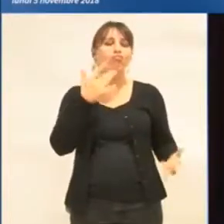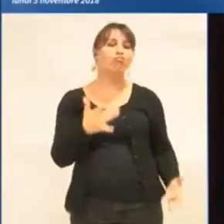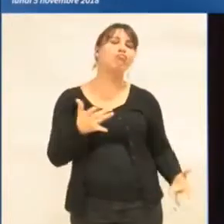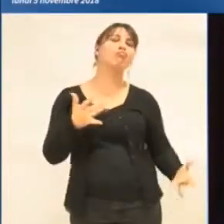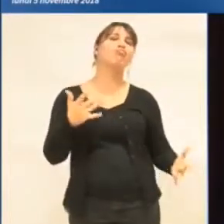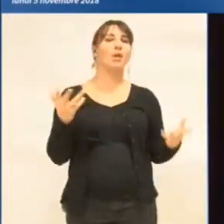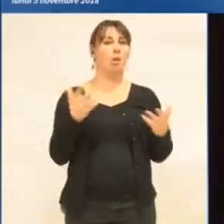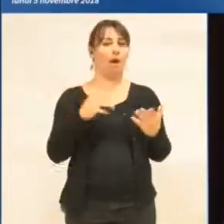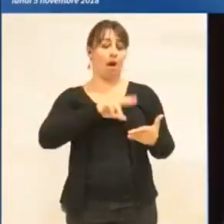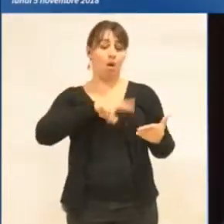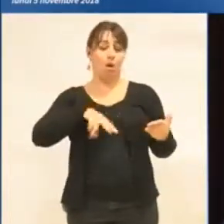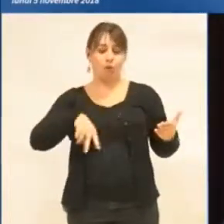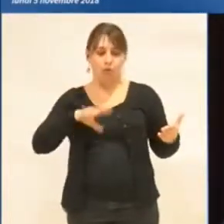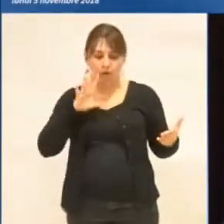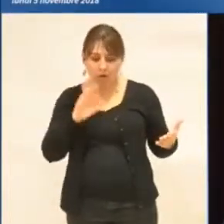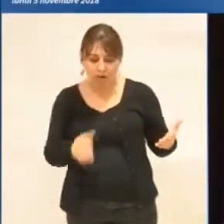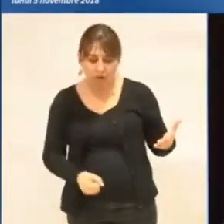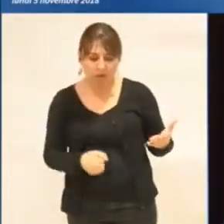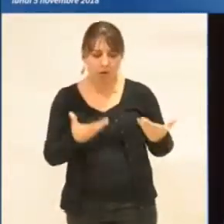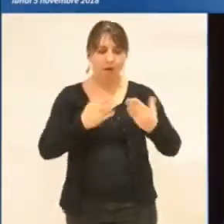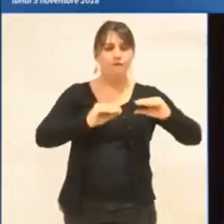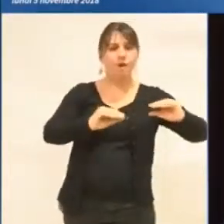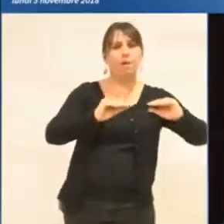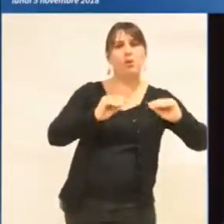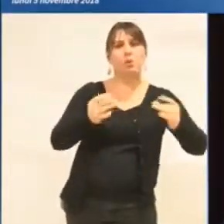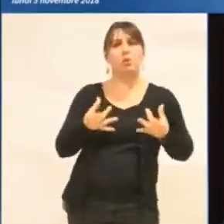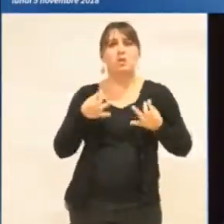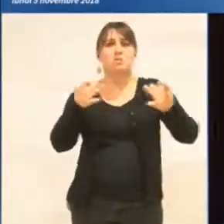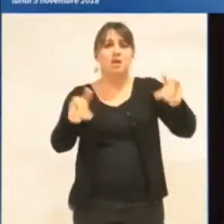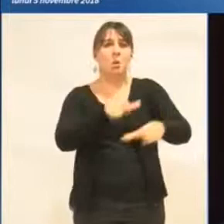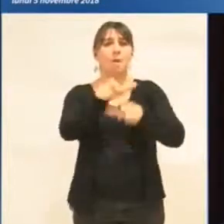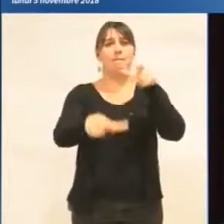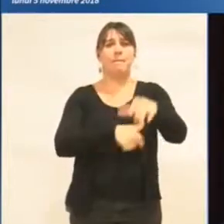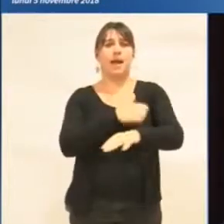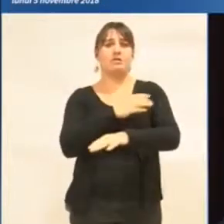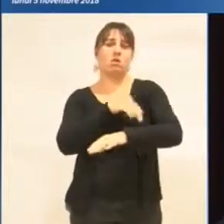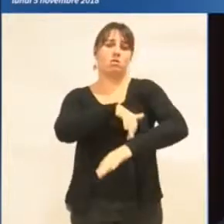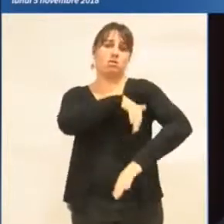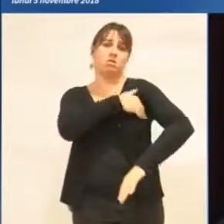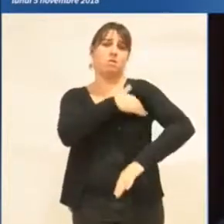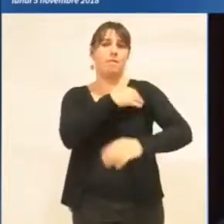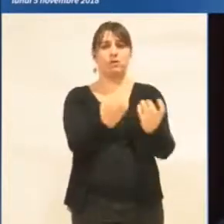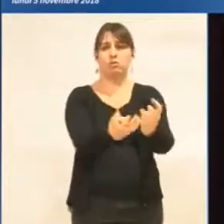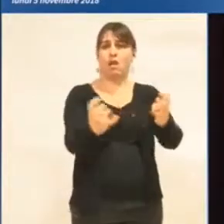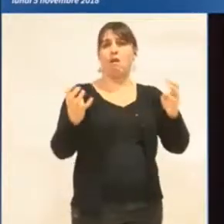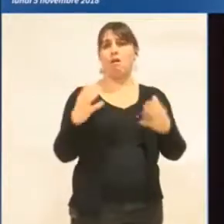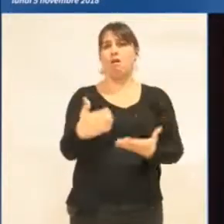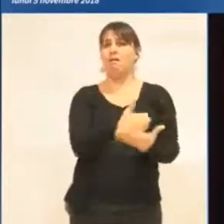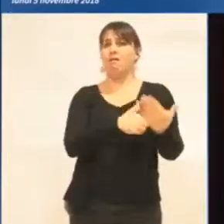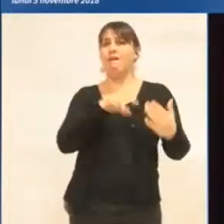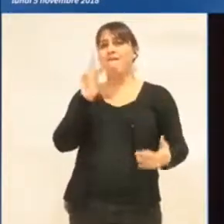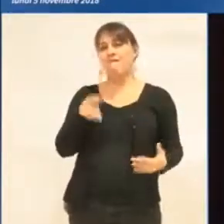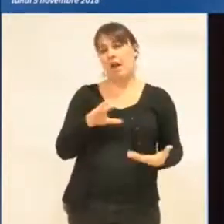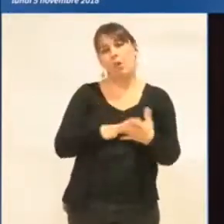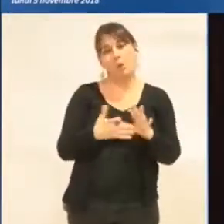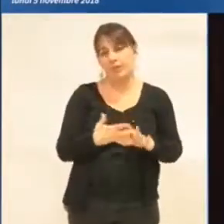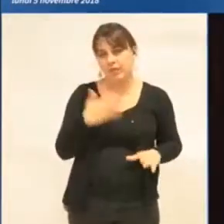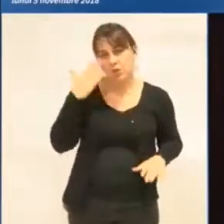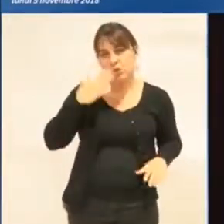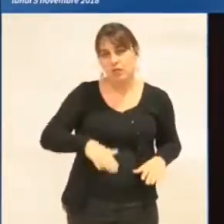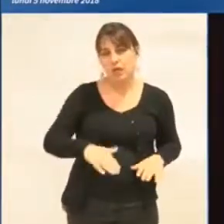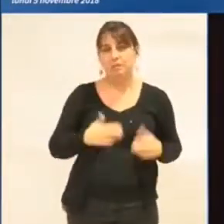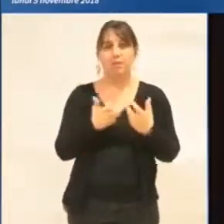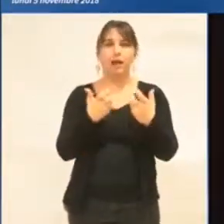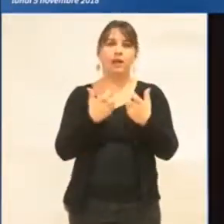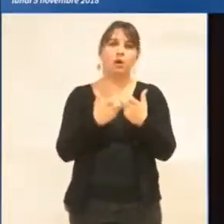qu'employeur, nous trouvons pertinentes les réflexions et les actions qui sont conduites pour briser certains plafonds de verre relatifs aux carrières professionnelles